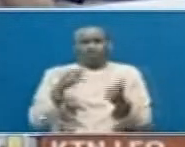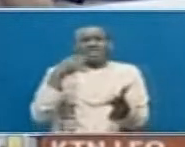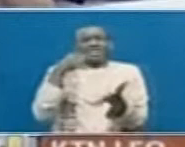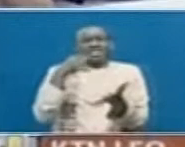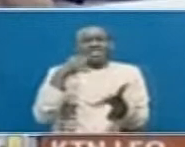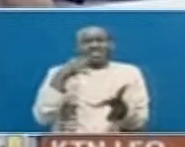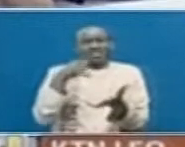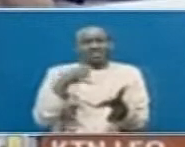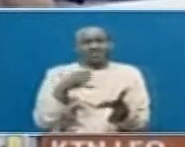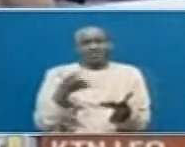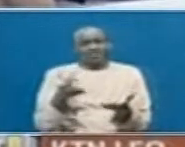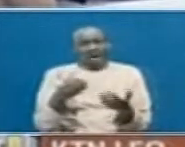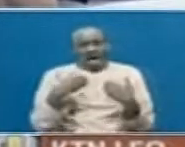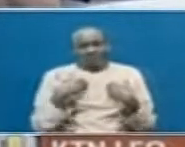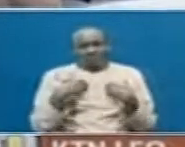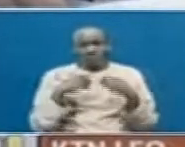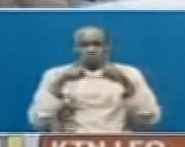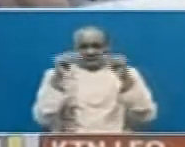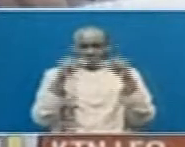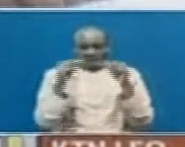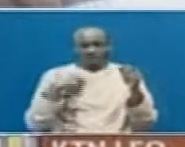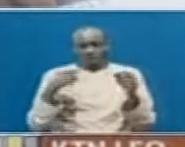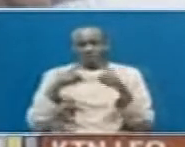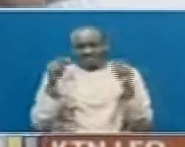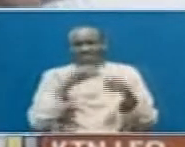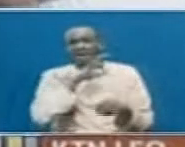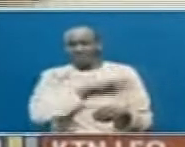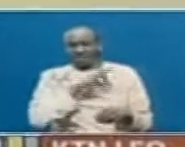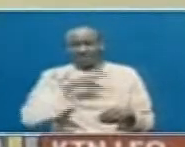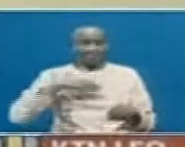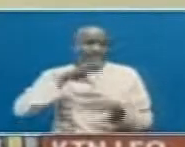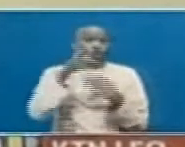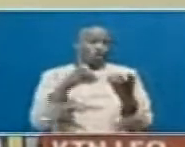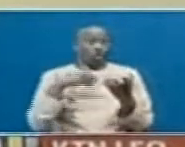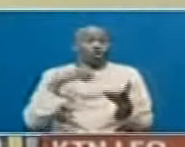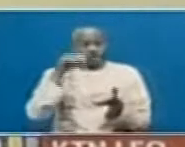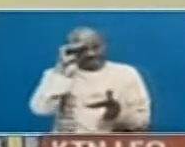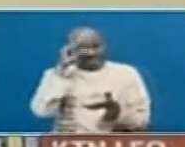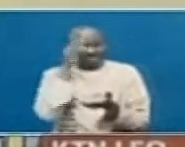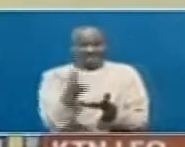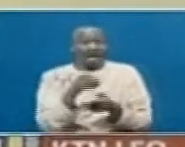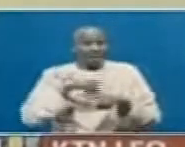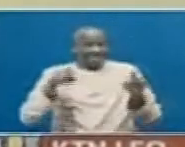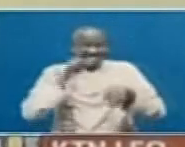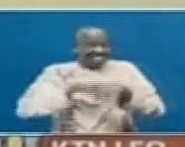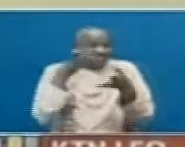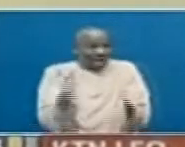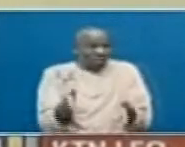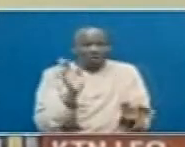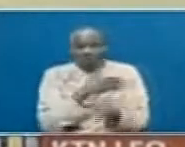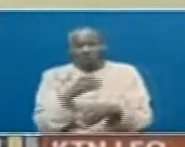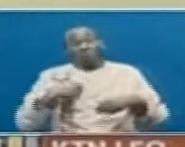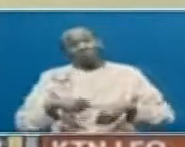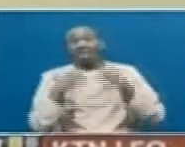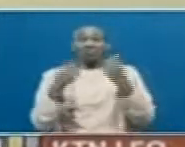ziko na maneno na manufaa na mafunzo. Kwa sababu kwa wakati huu nyimbo zinaimbwa